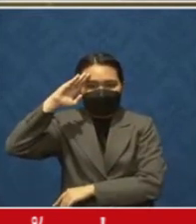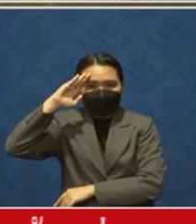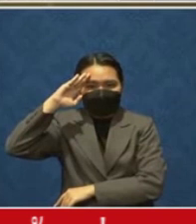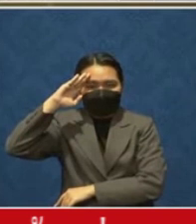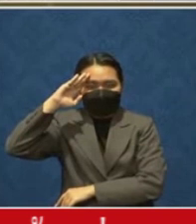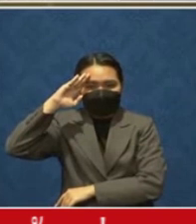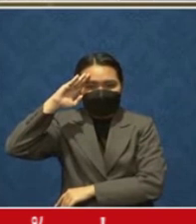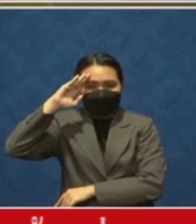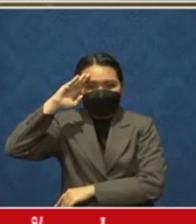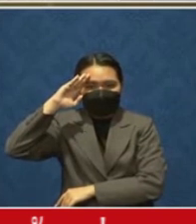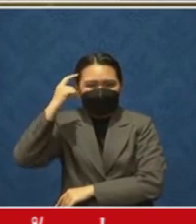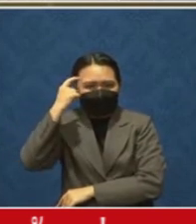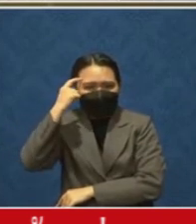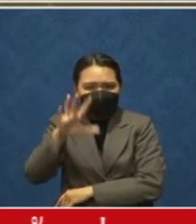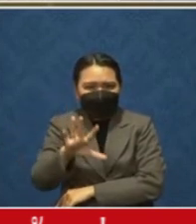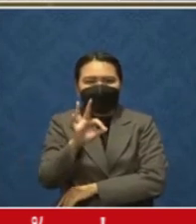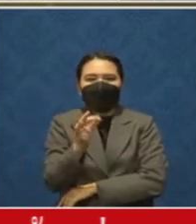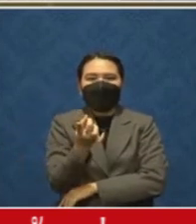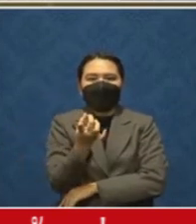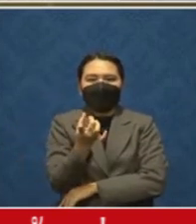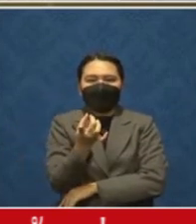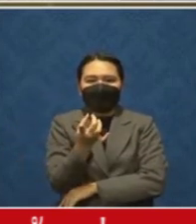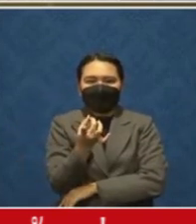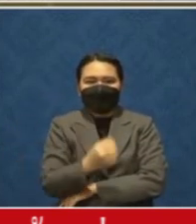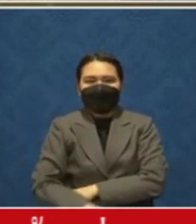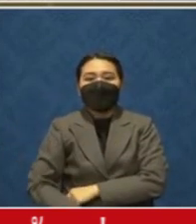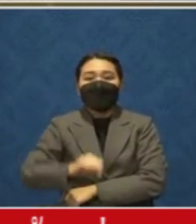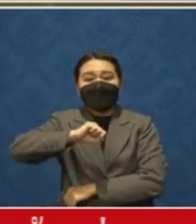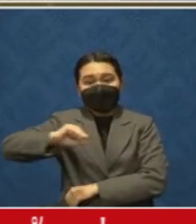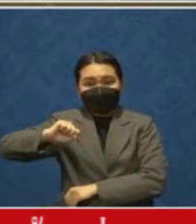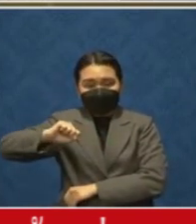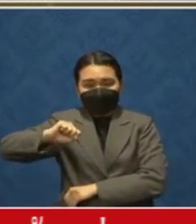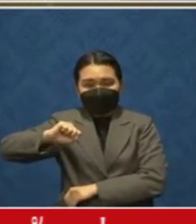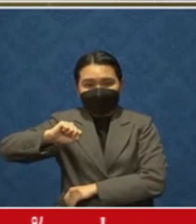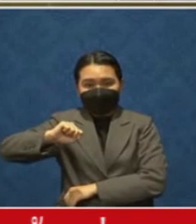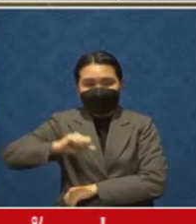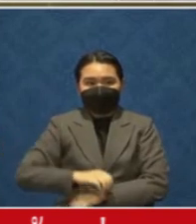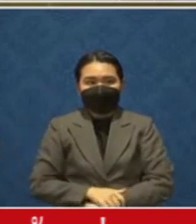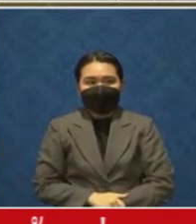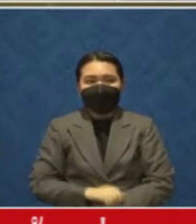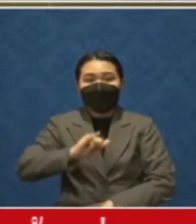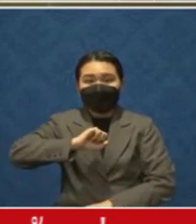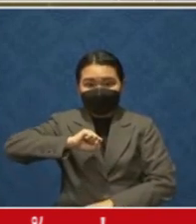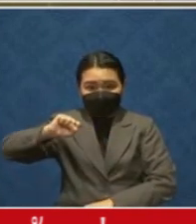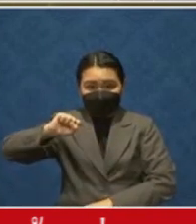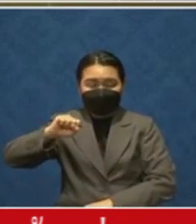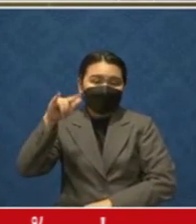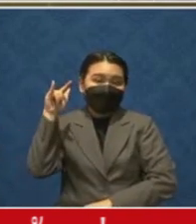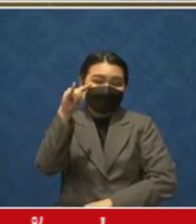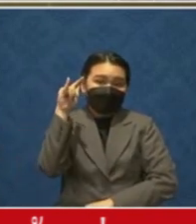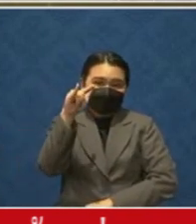มเนี่ยท่านควรจะเลือกอะไรครับท่านประธานด้านขวามือครับคือเครื่องบิน